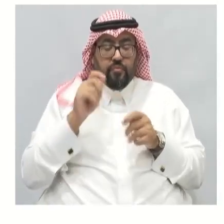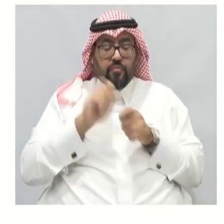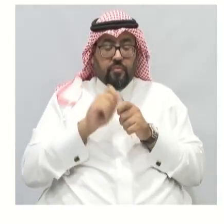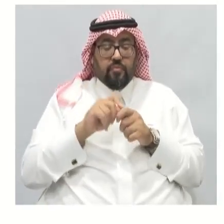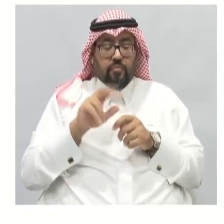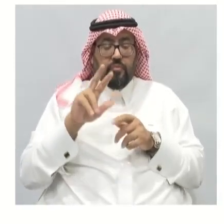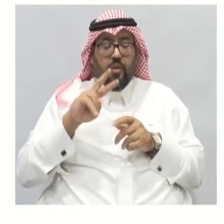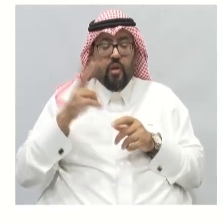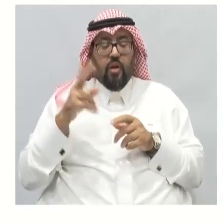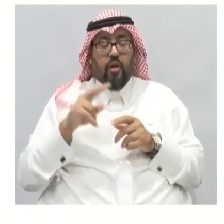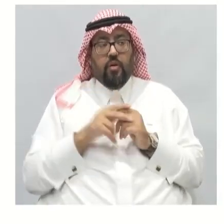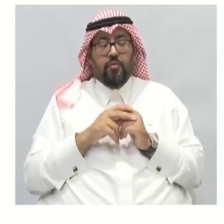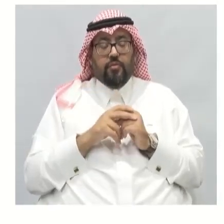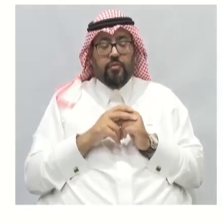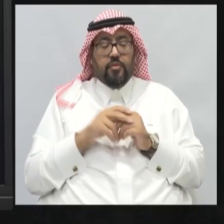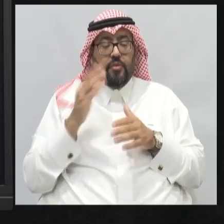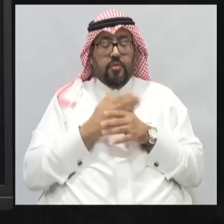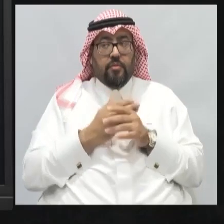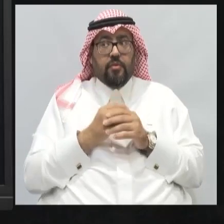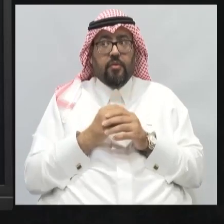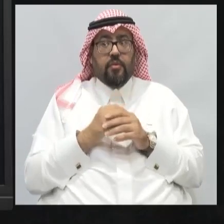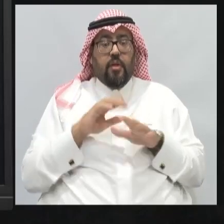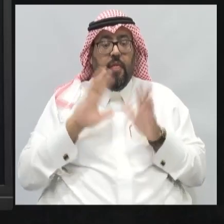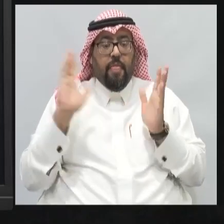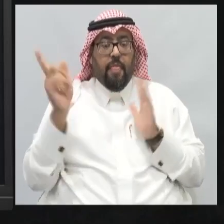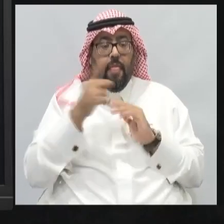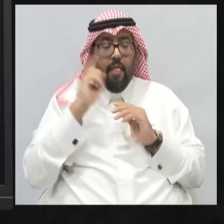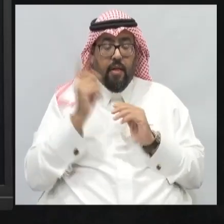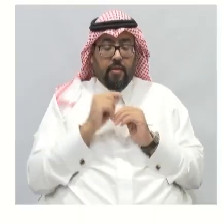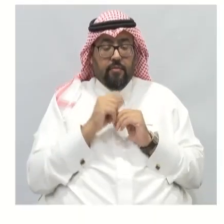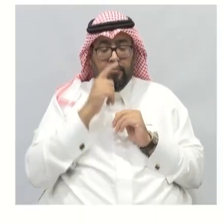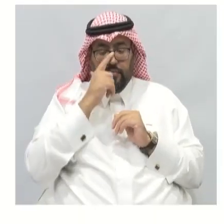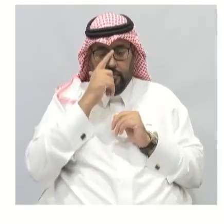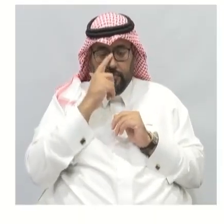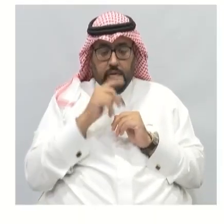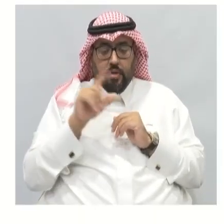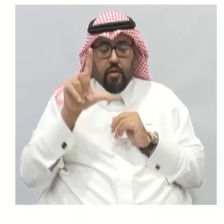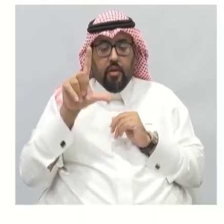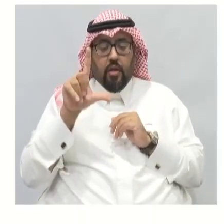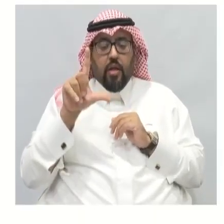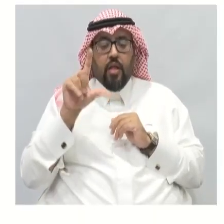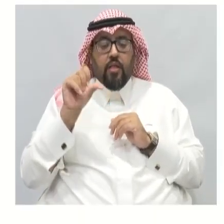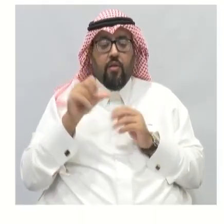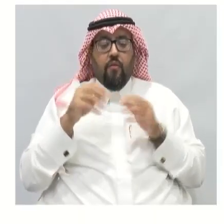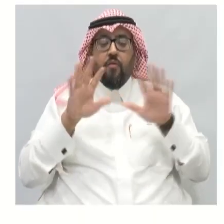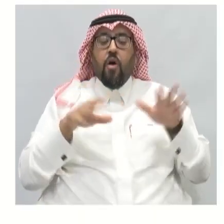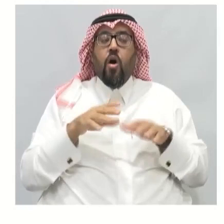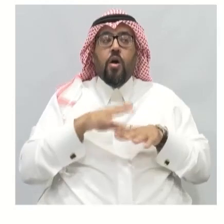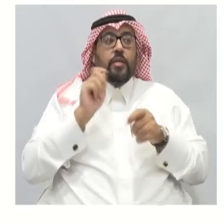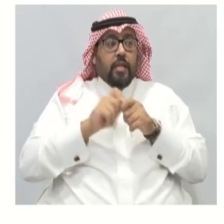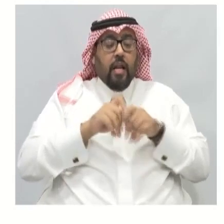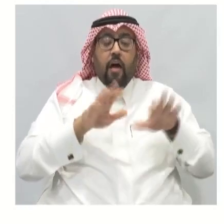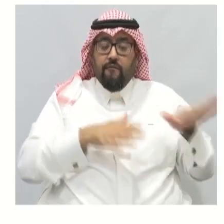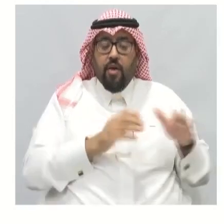الا اخرى لماذا هي اصبحت رائده في هذا المجال احسنتم لتوفر مقومات